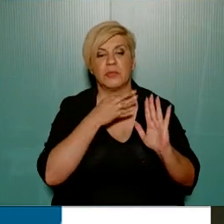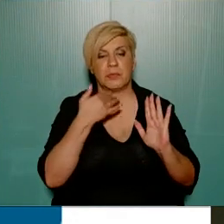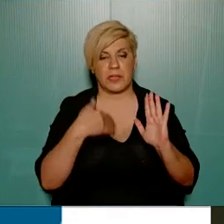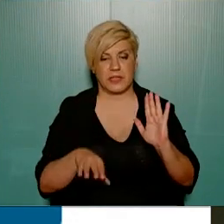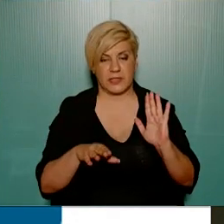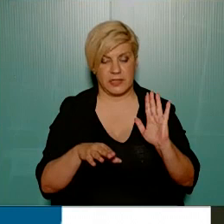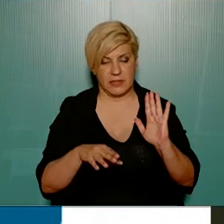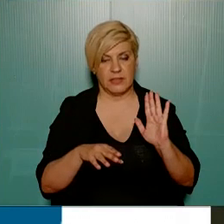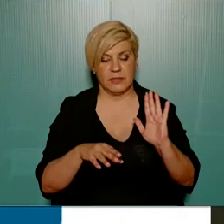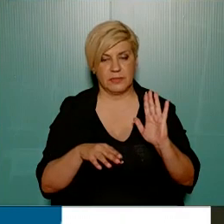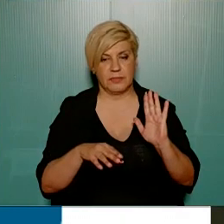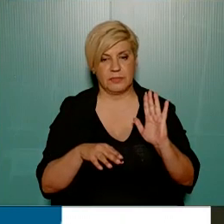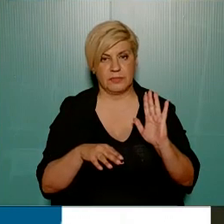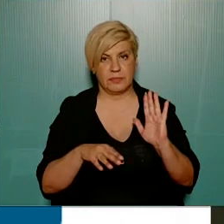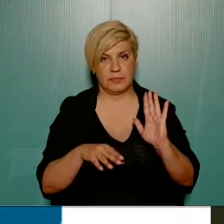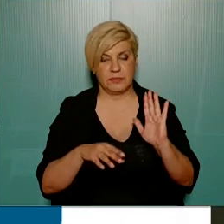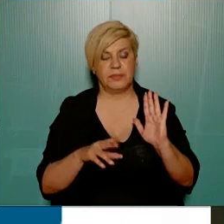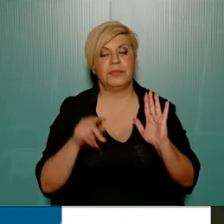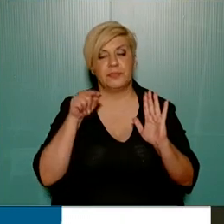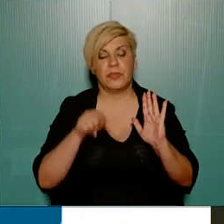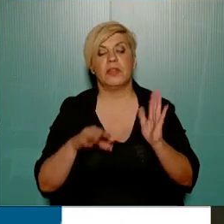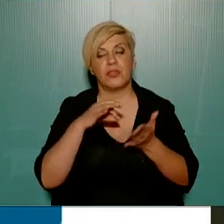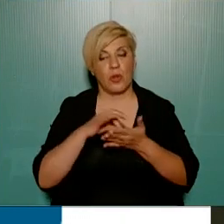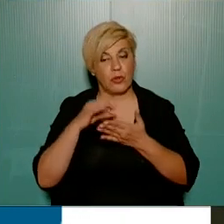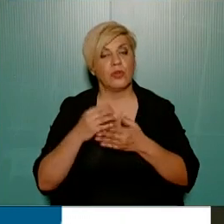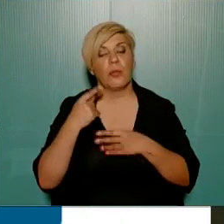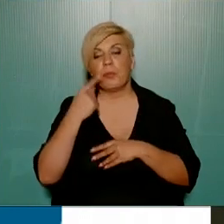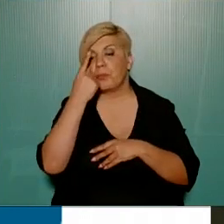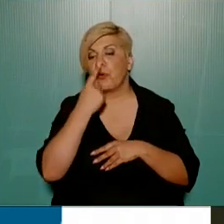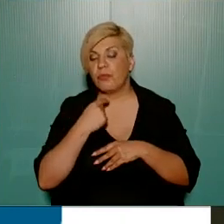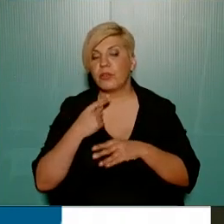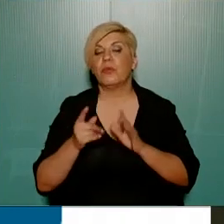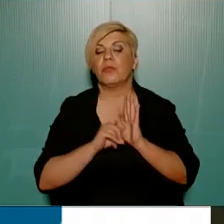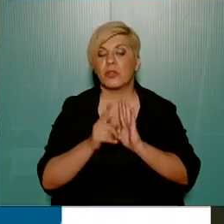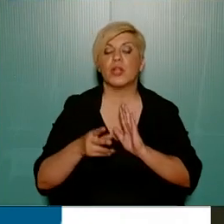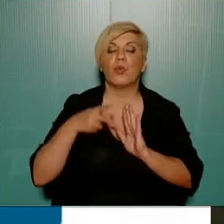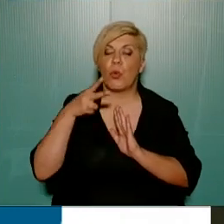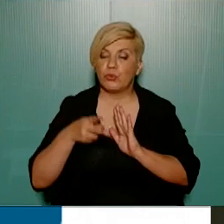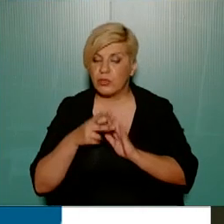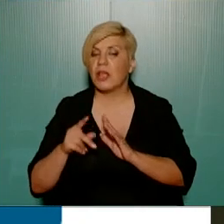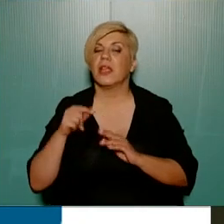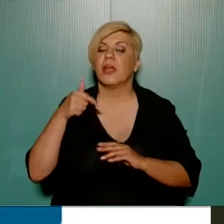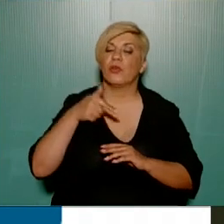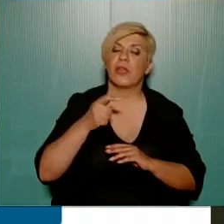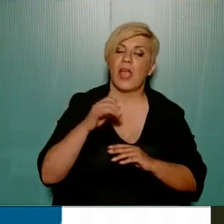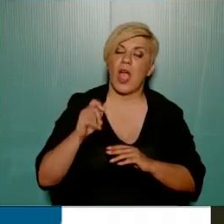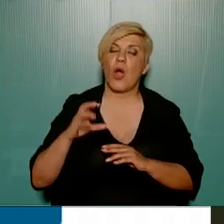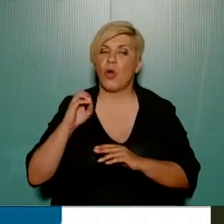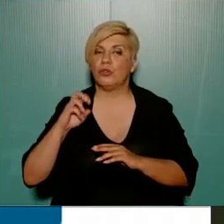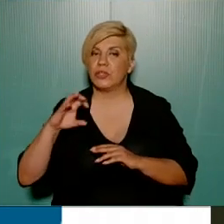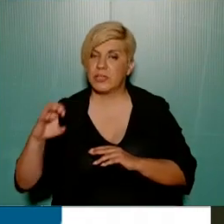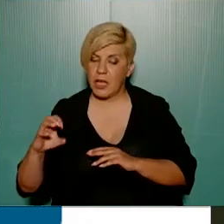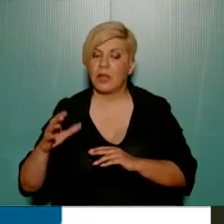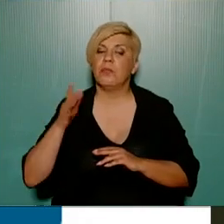έχουν αποκαταστήσει και το οποίο βελτιώνει και το προφίλ των φορέων και του ΟΣΕ και της ΓΕΑ ΟΣΕ, η